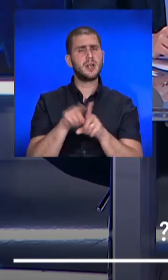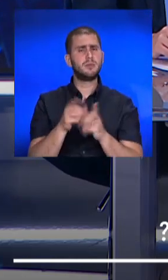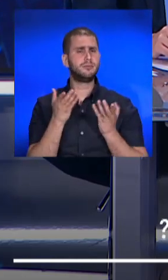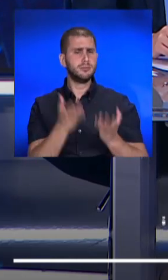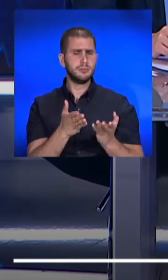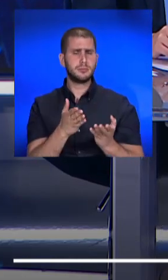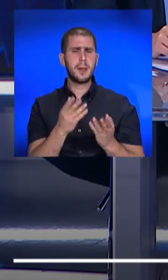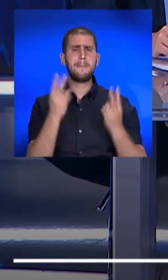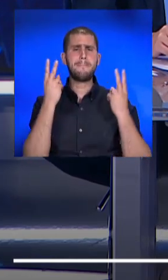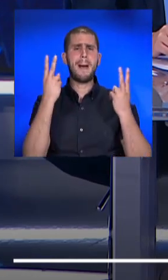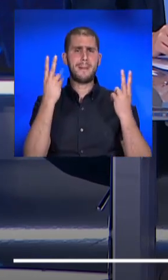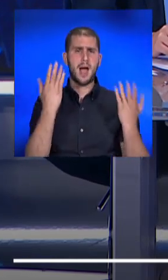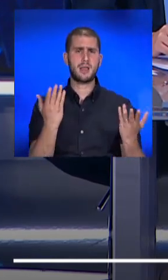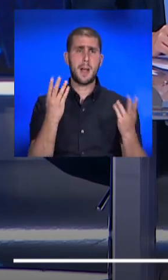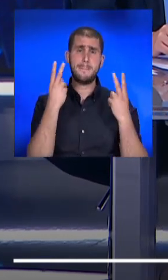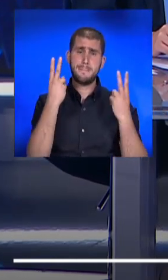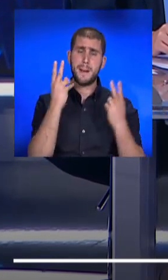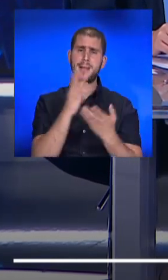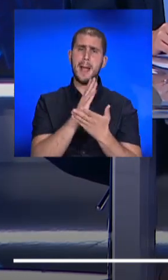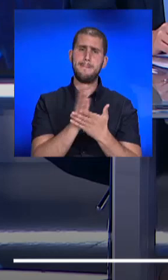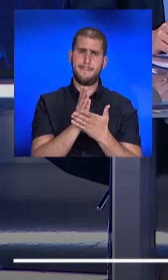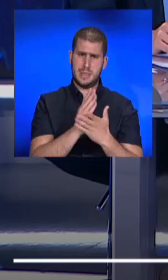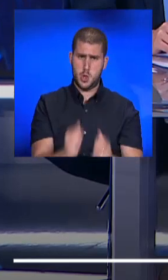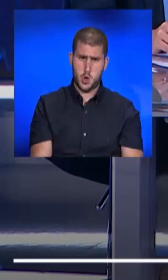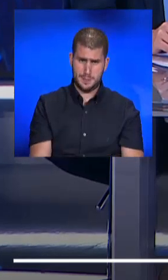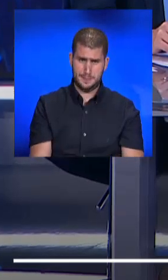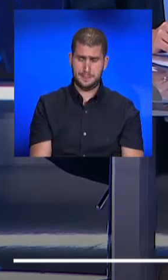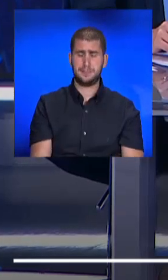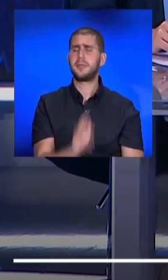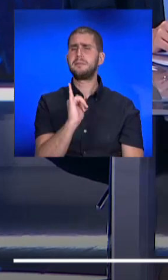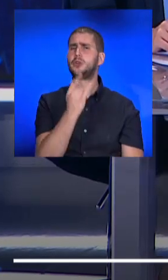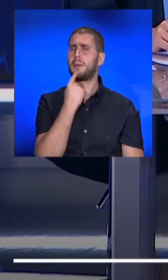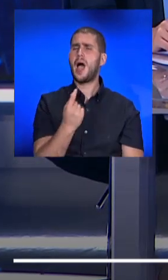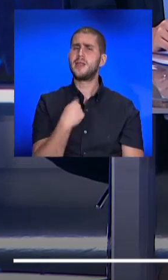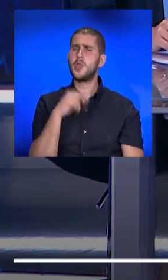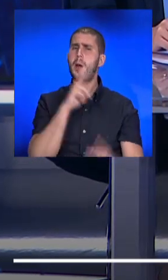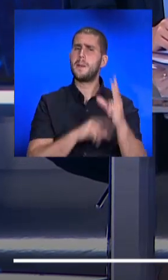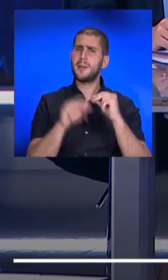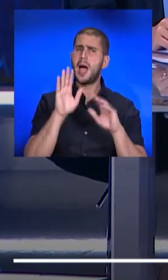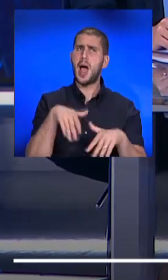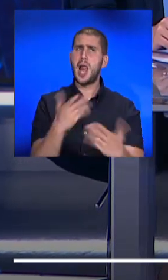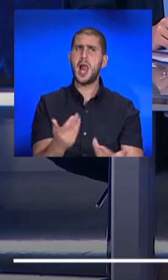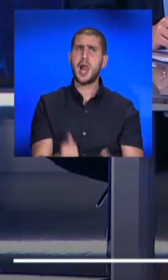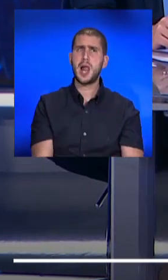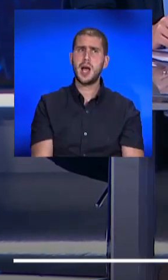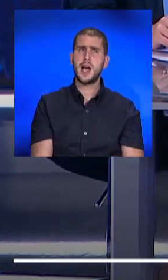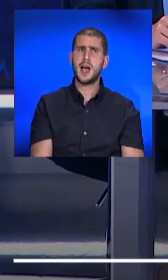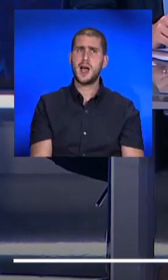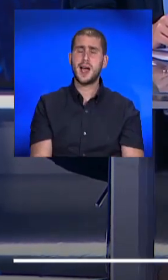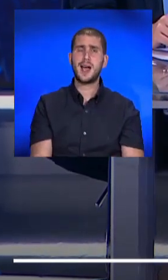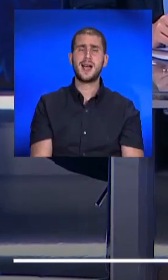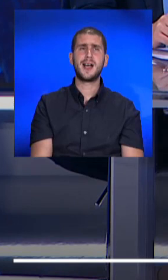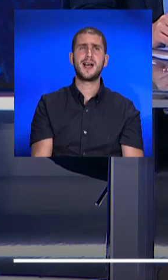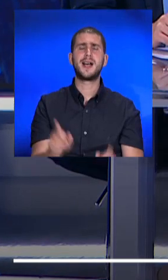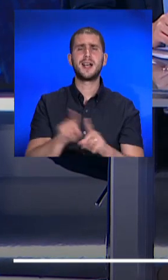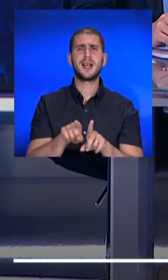המעמדות, את המעמד הבינוני. זאת אומרת, אנחנו מדברים על, על, על, על, על גבר